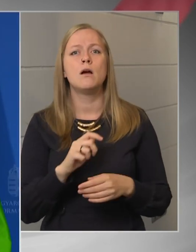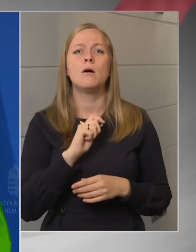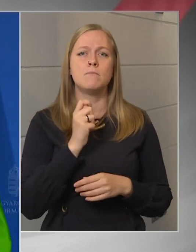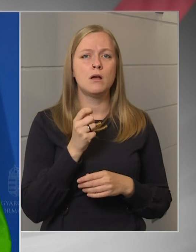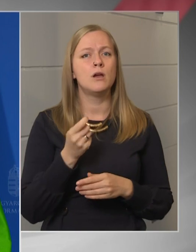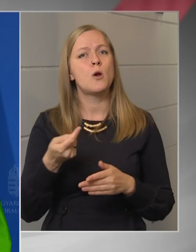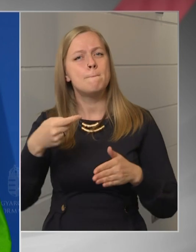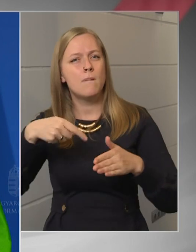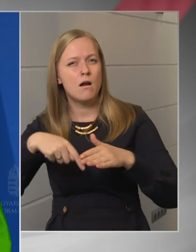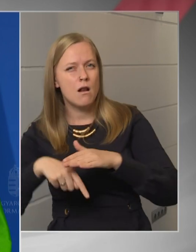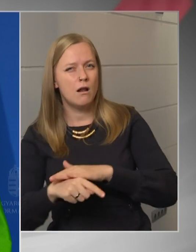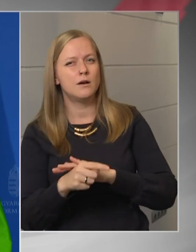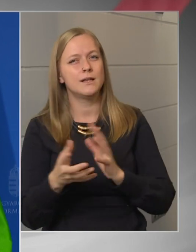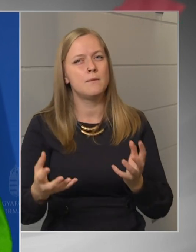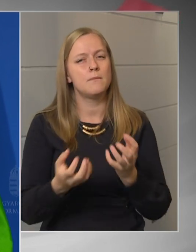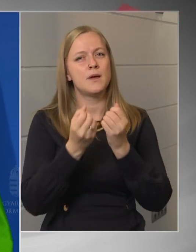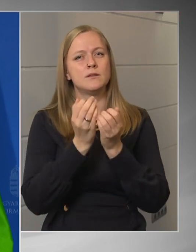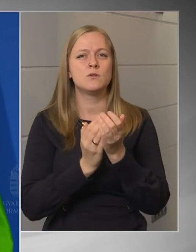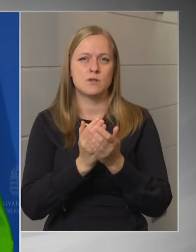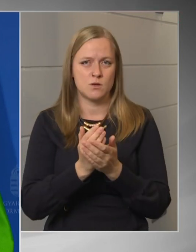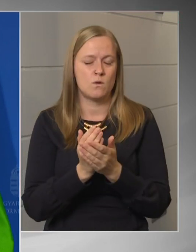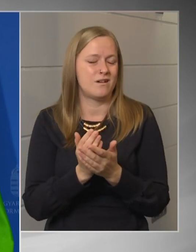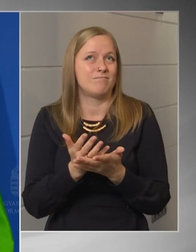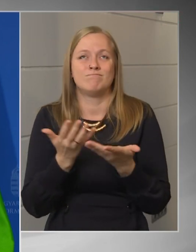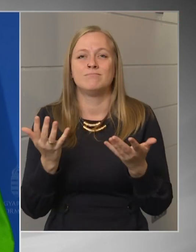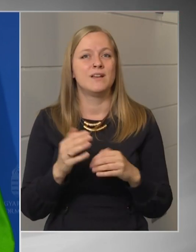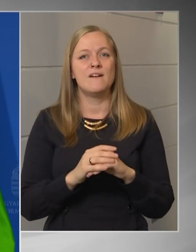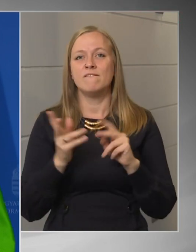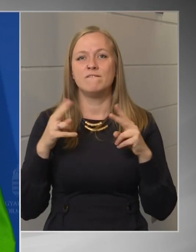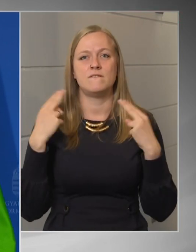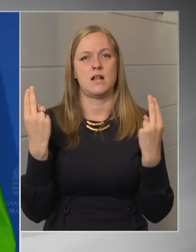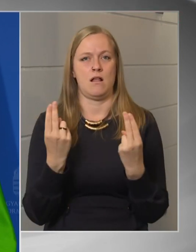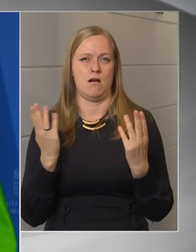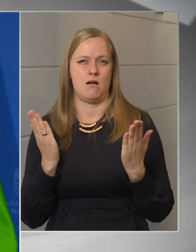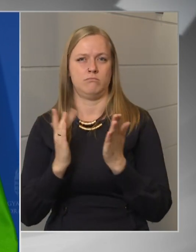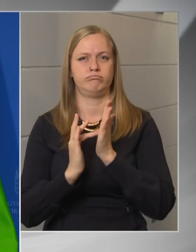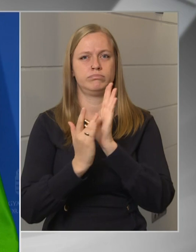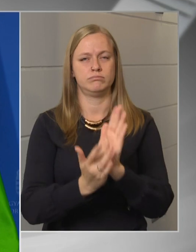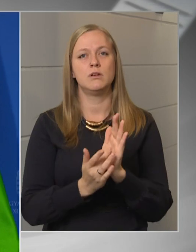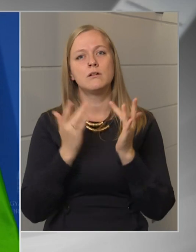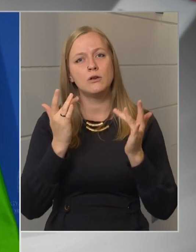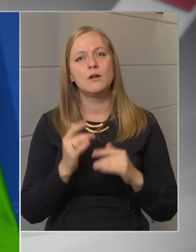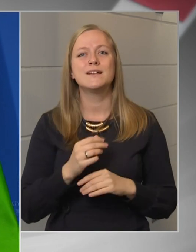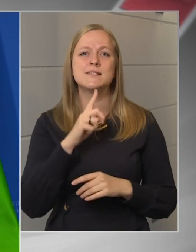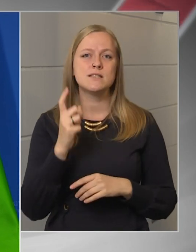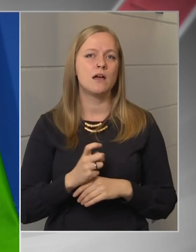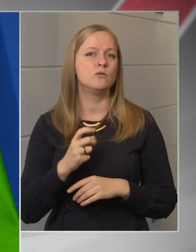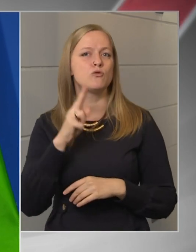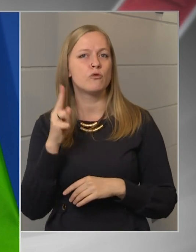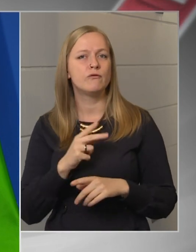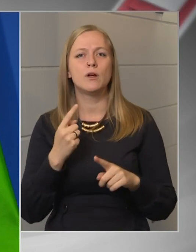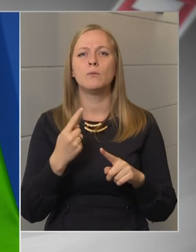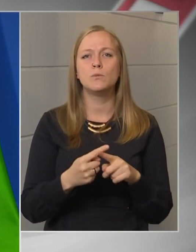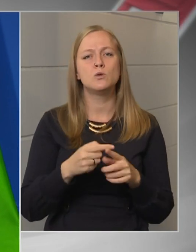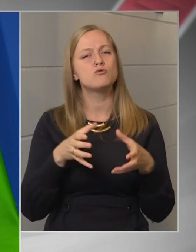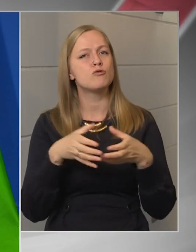Mentőszolgálat egy fantasztikus gravúrt, egy világra szóló gravúrt hajtott végre. Gratulálunk Zádor Zsófiának és a csapat mind a